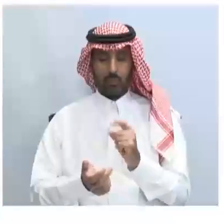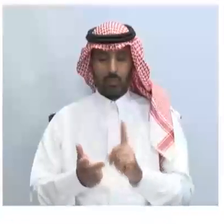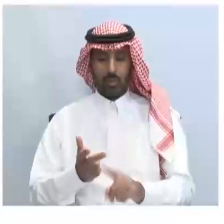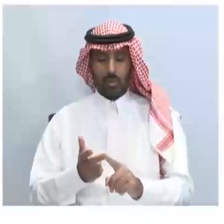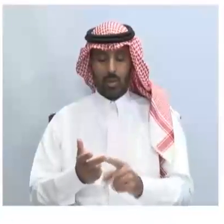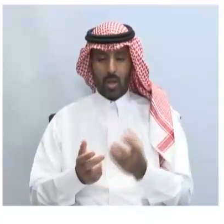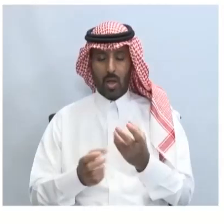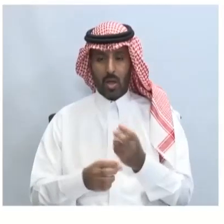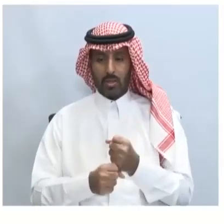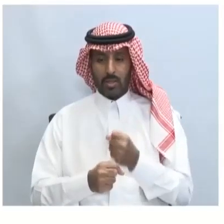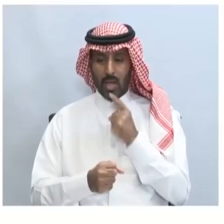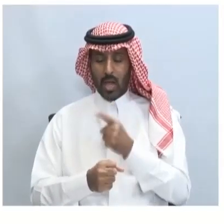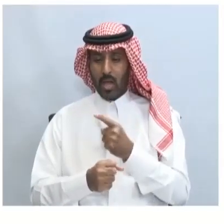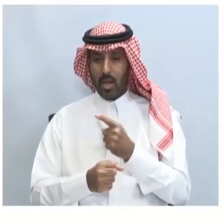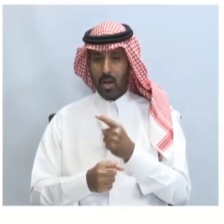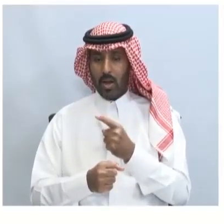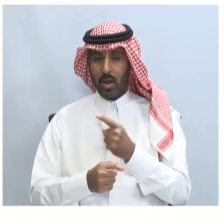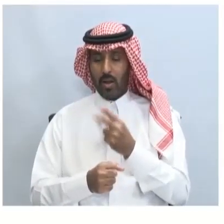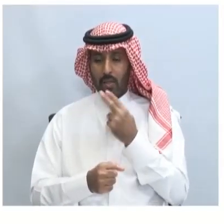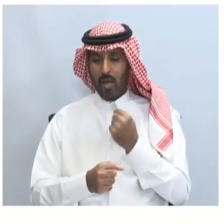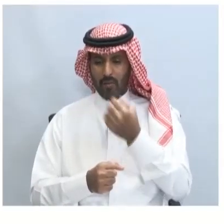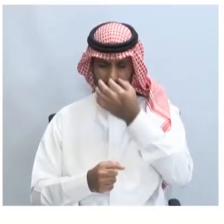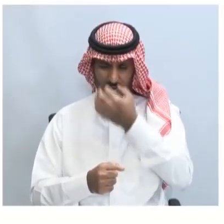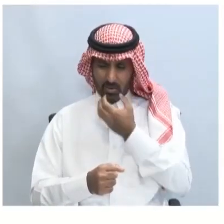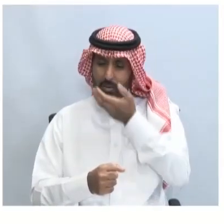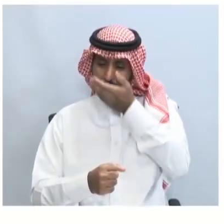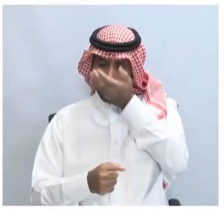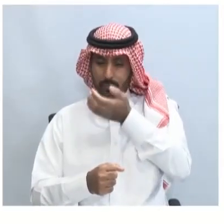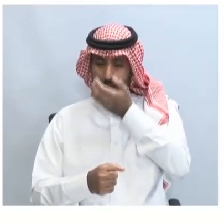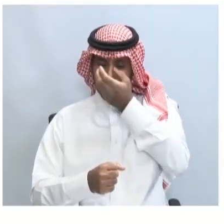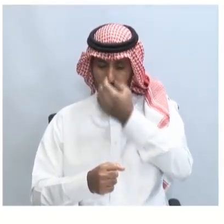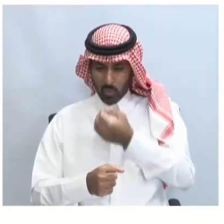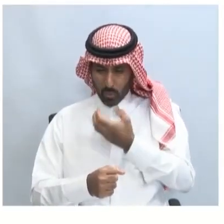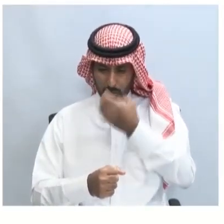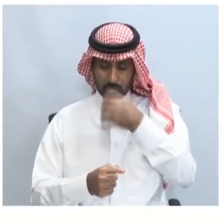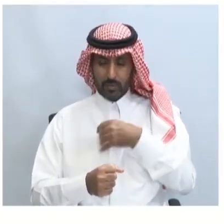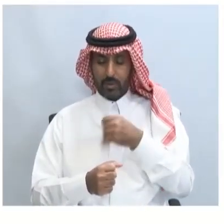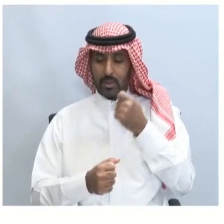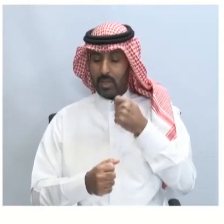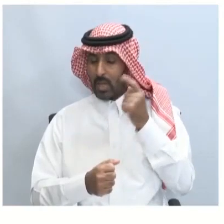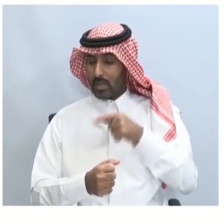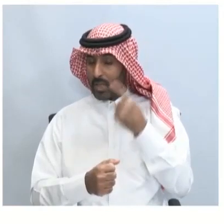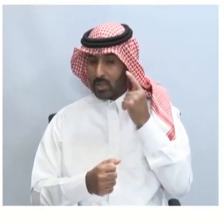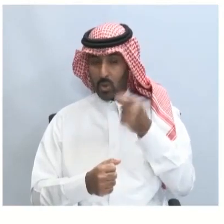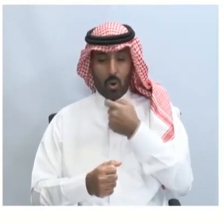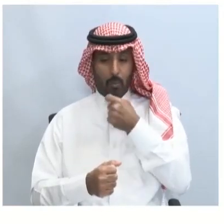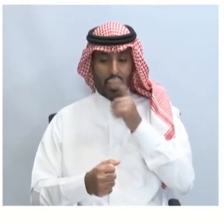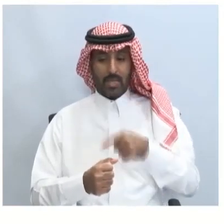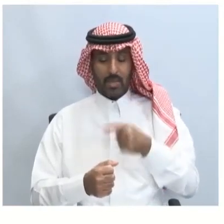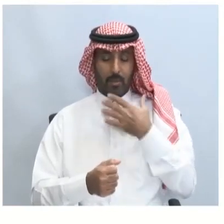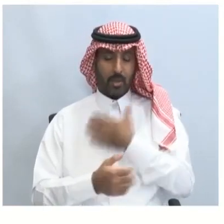واحرص على نظافه انفي وفمي دائما وانني اغتسل يوم الجمعه